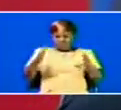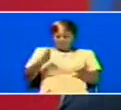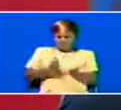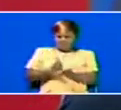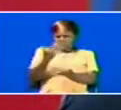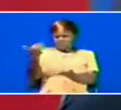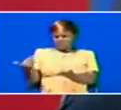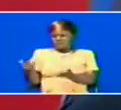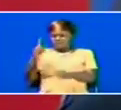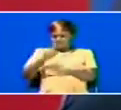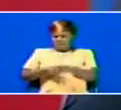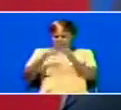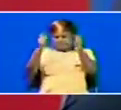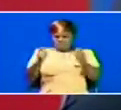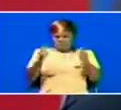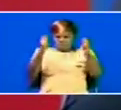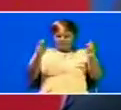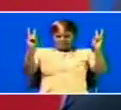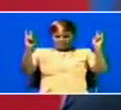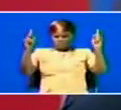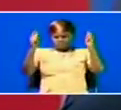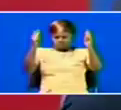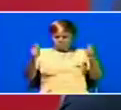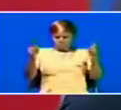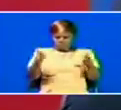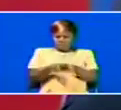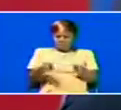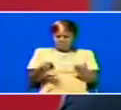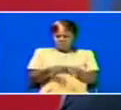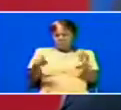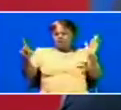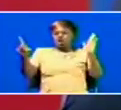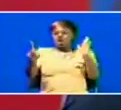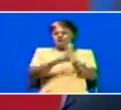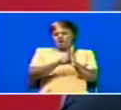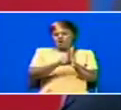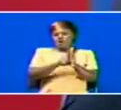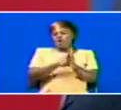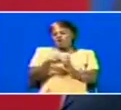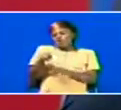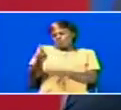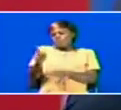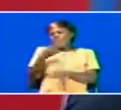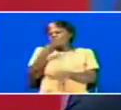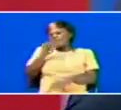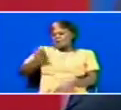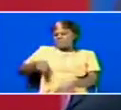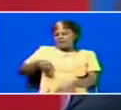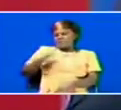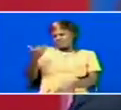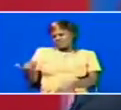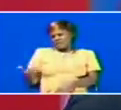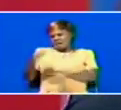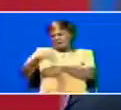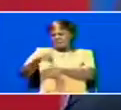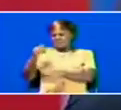mtoto wakati kuna maandamano, masuala ya maandamano, na vile vile kando na hivyo kisheria, kama wewe ni mzazi ama mlezi ama umeathiriwa kwa